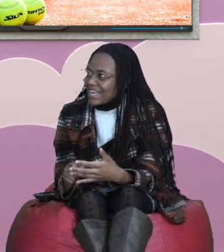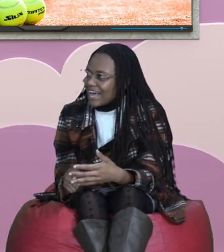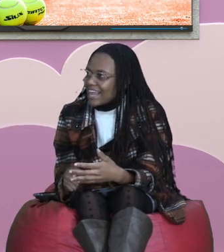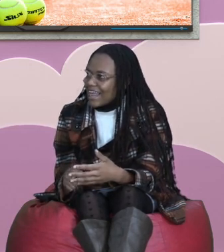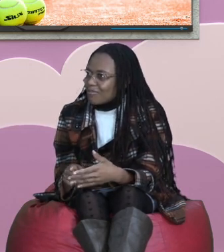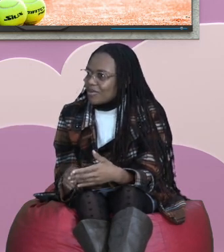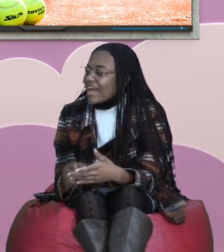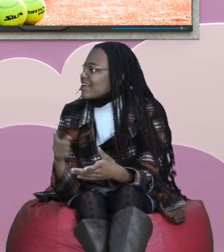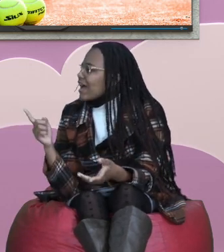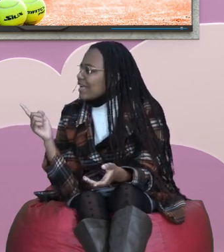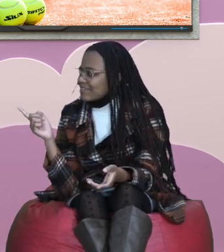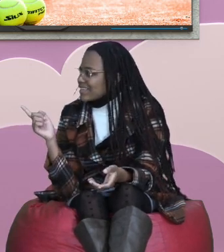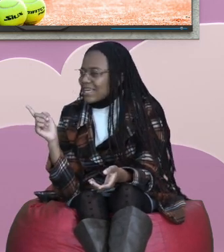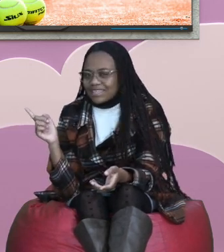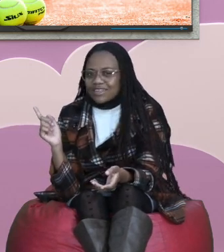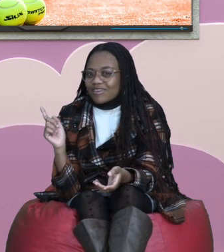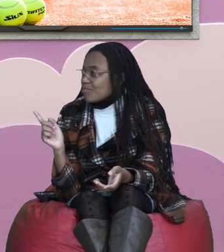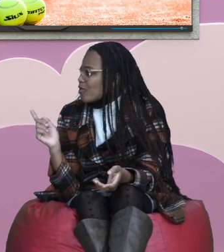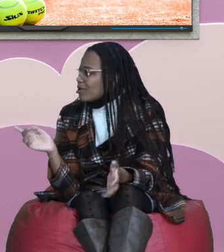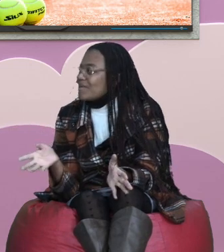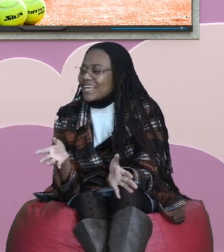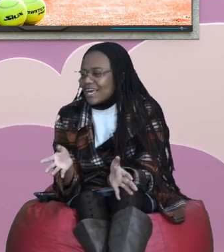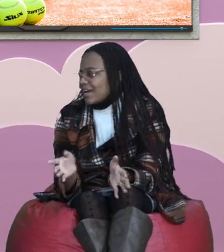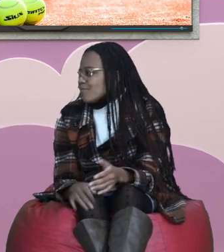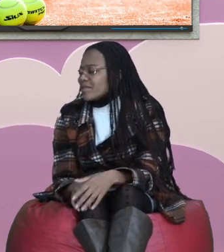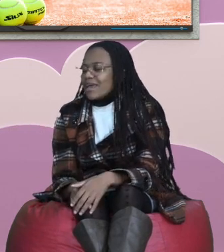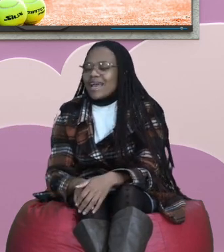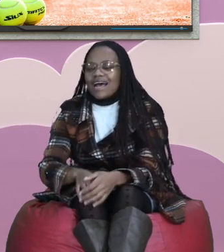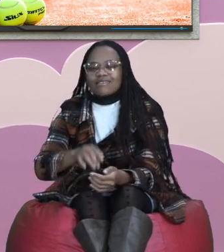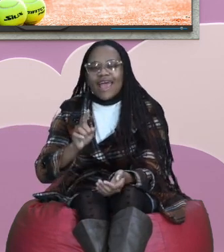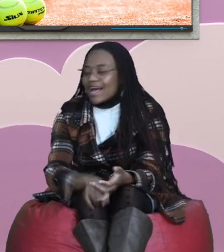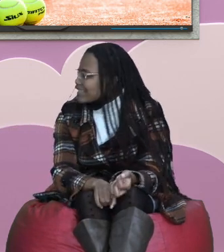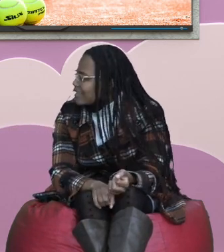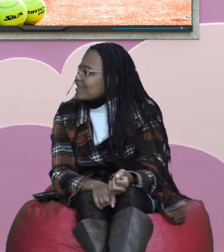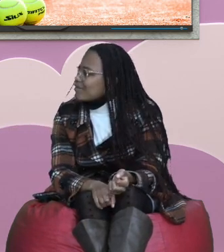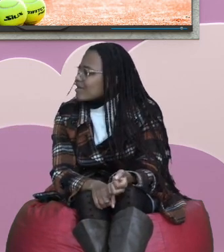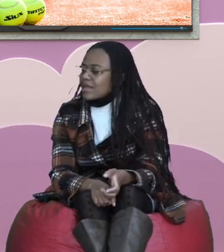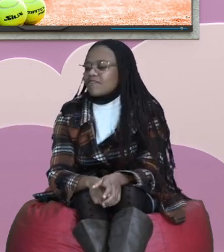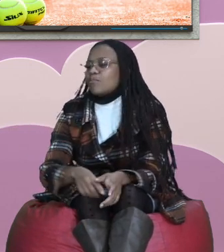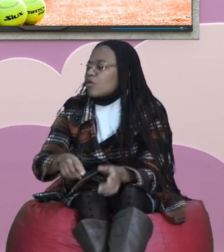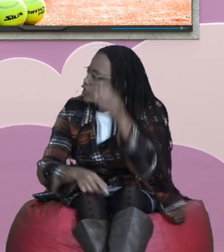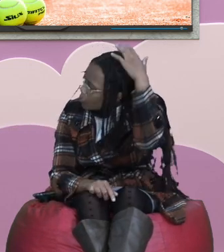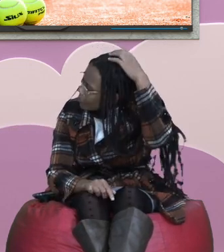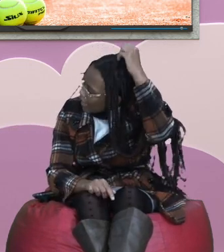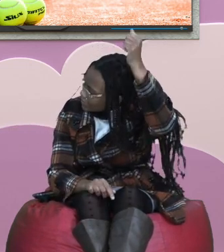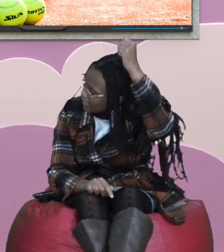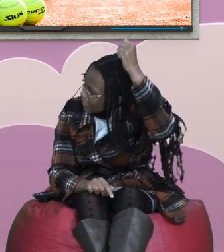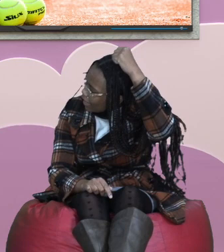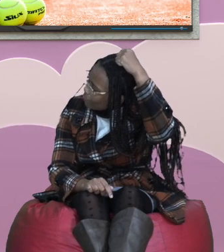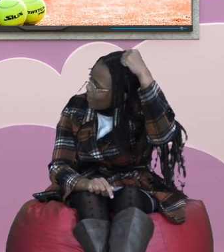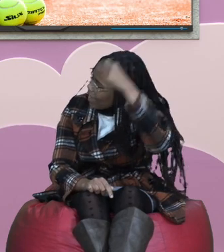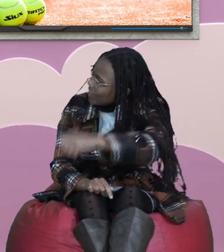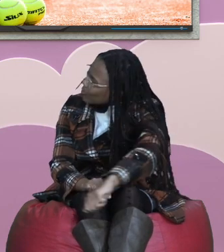Tixie la Paul. Ek dink dit was Paul, die pink ene. En as ek altyd Teletubbies kyk, het ek vir Paul hier op sy